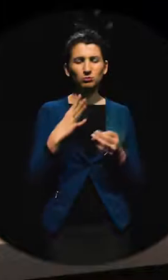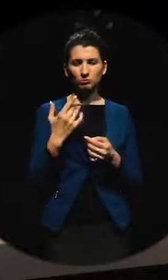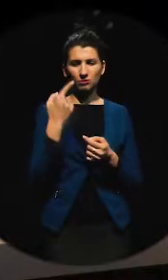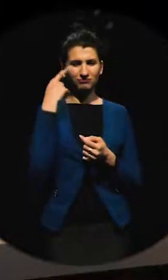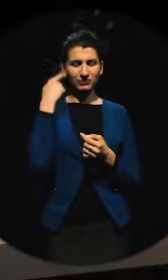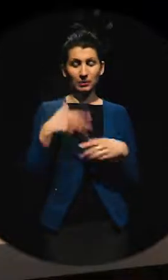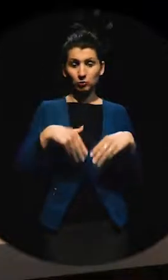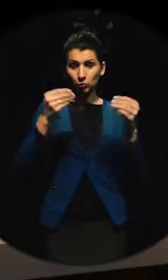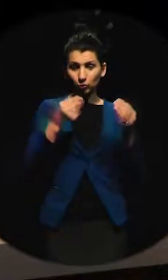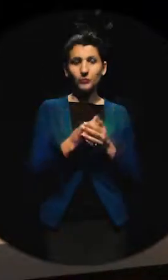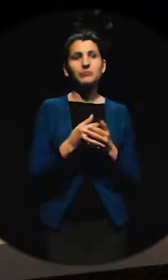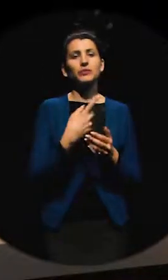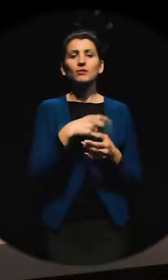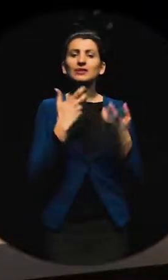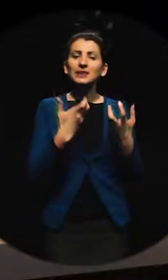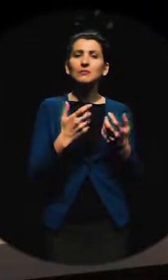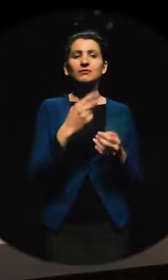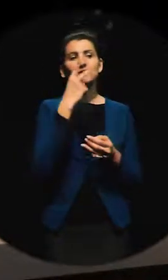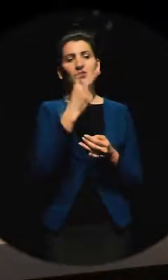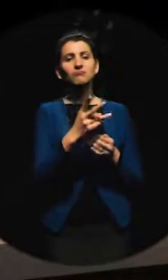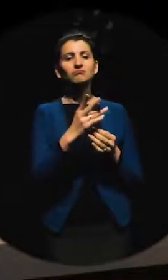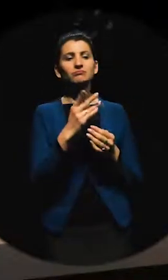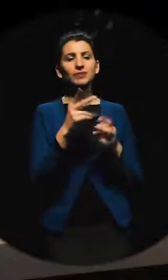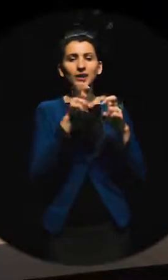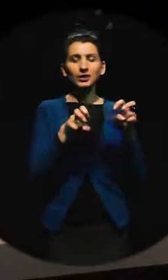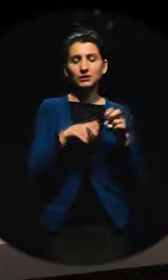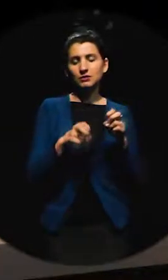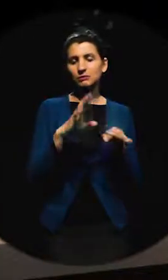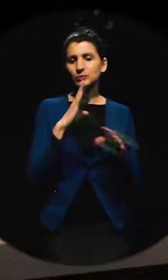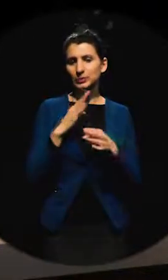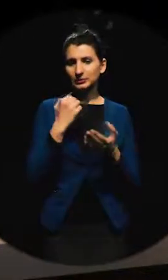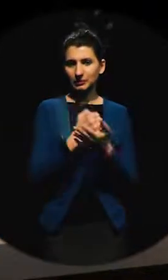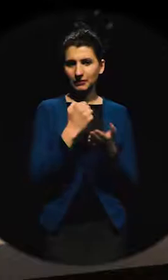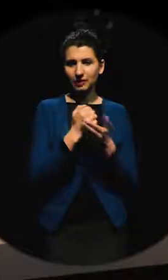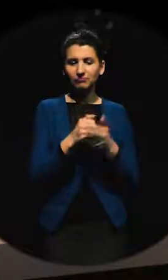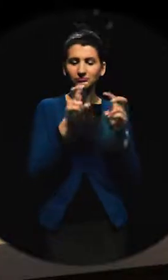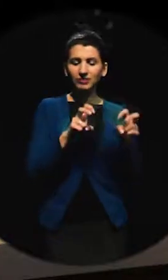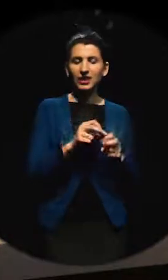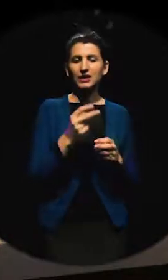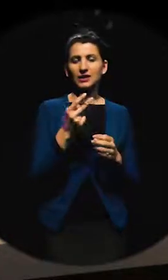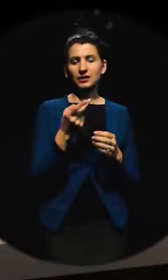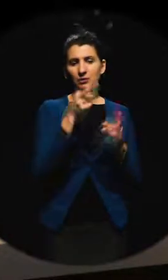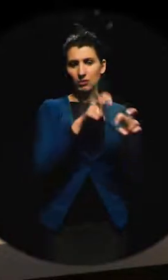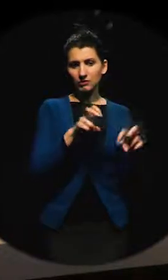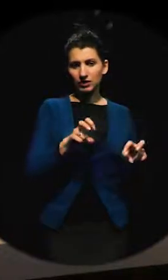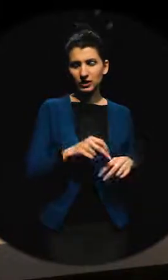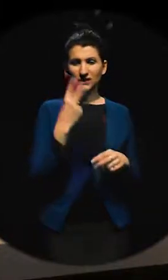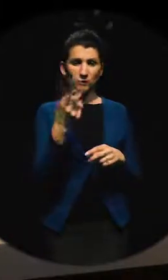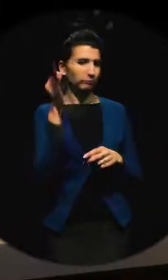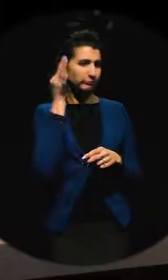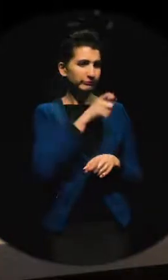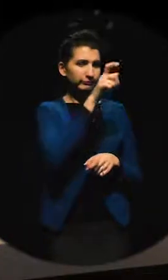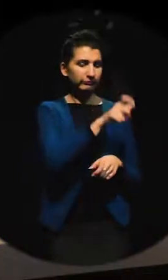to chciałybyśmy ją tutaj widzieć w perspektywie rozważań dwóch ważnych dla nas badaczek. To będzie